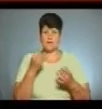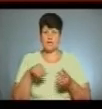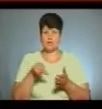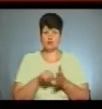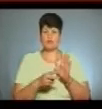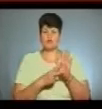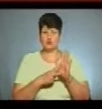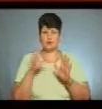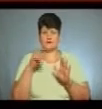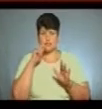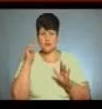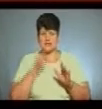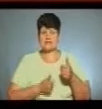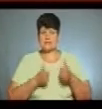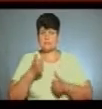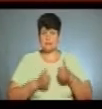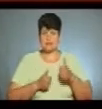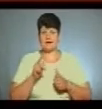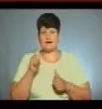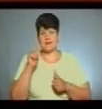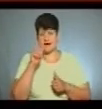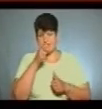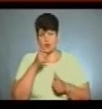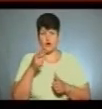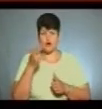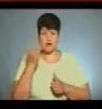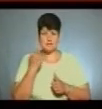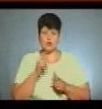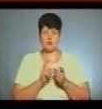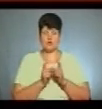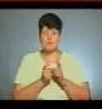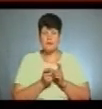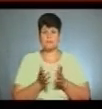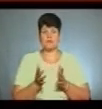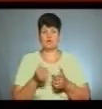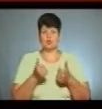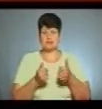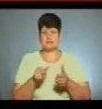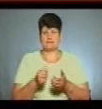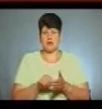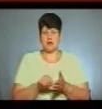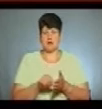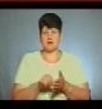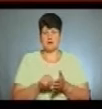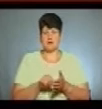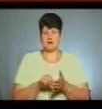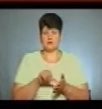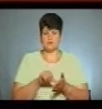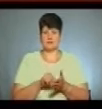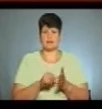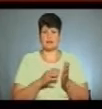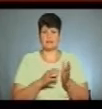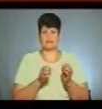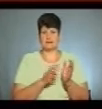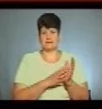7-х всеукраїнських змаганнях з греко-римської боротьби пам'яті Євгена Ворка. У турнірі змагаються спортсмени в 10 вагових